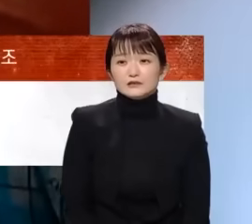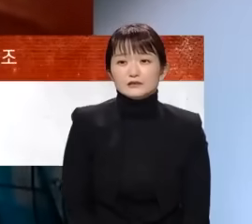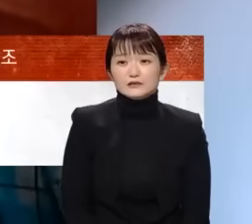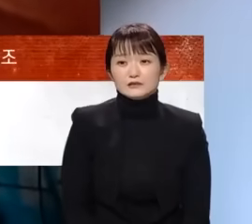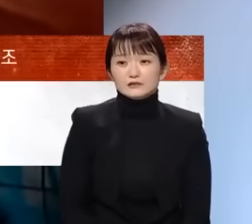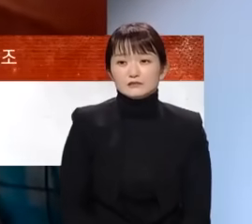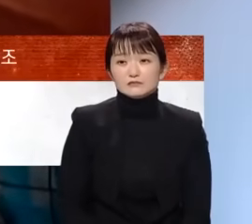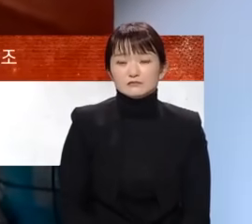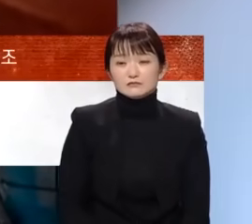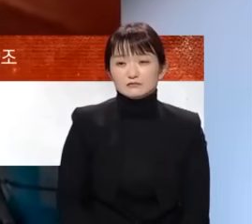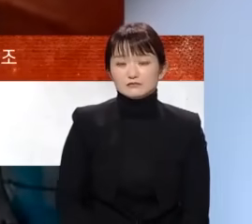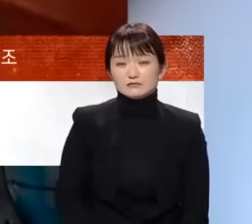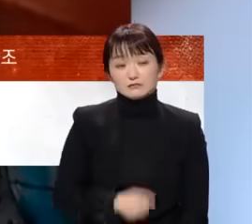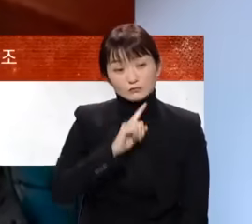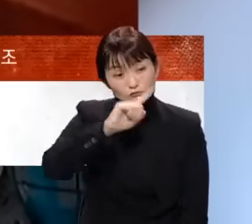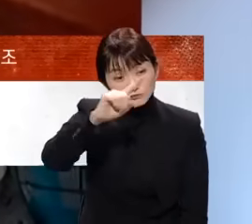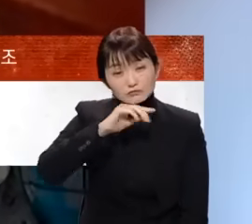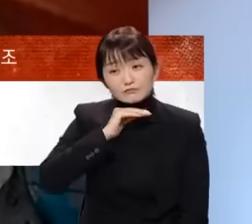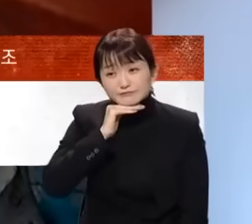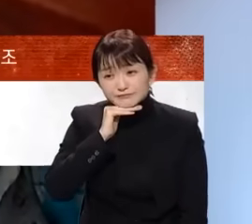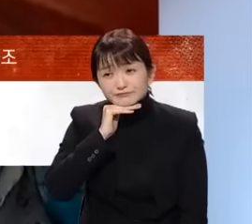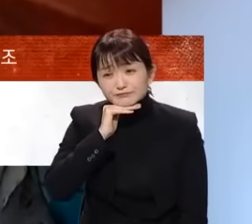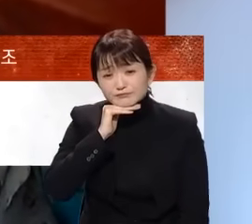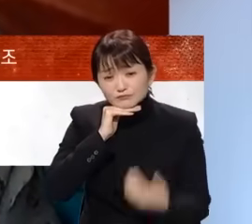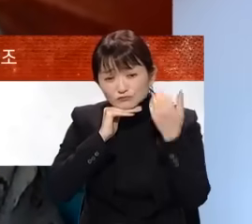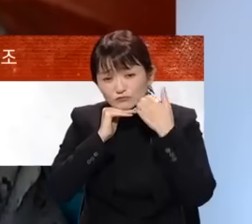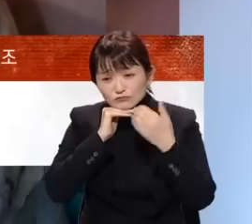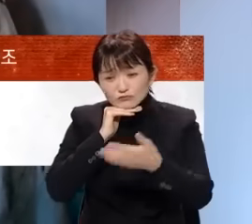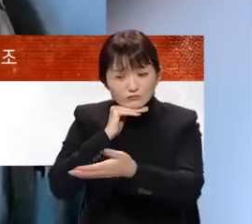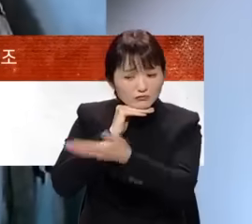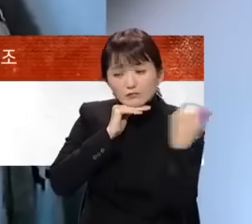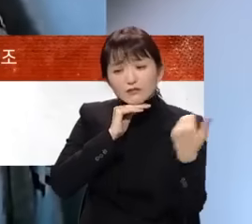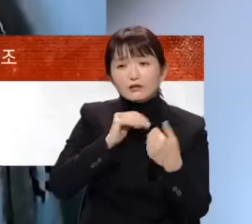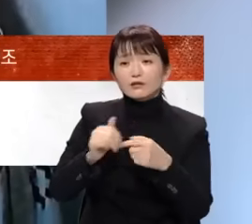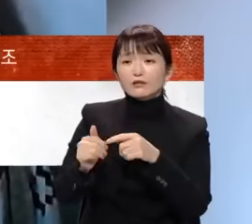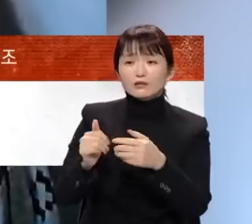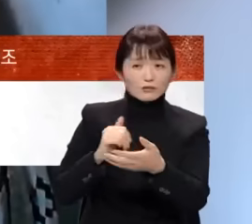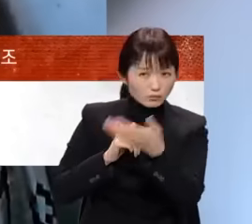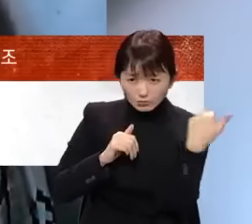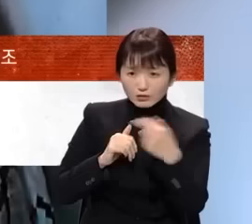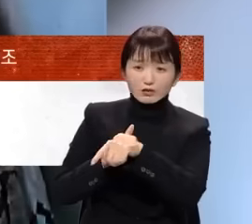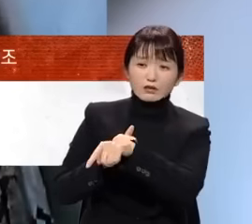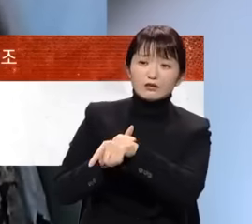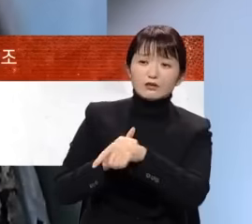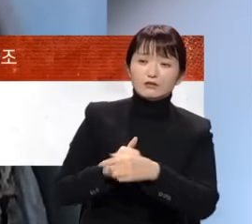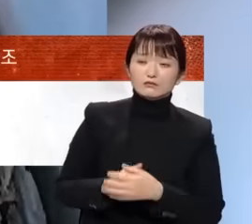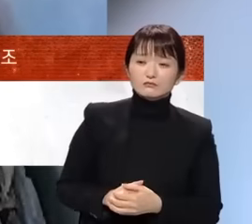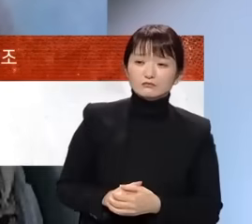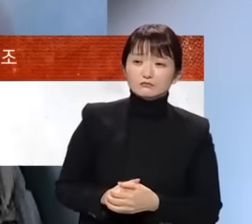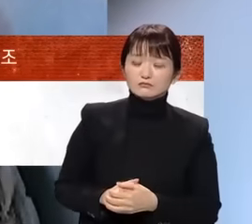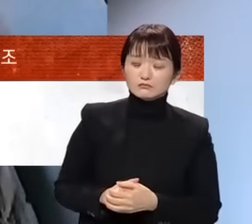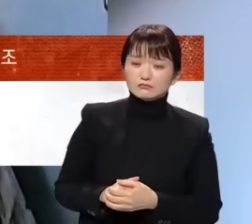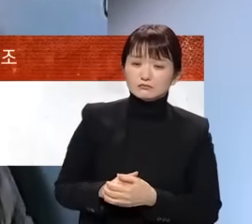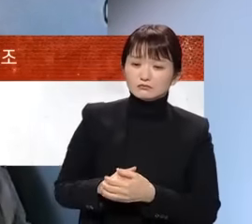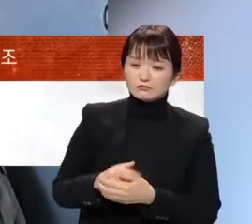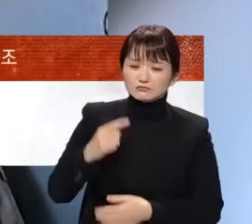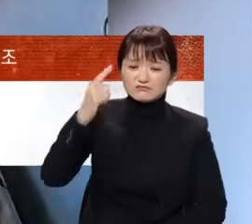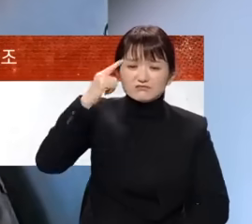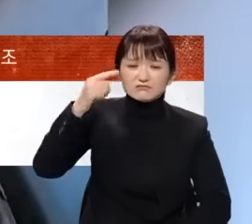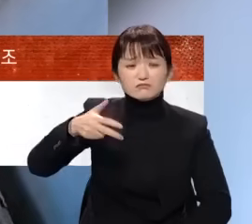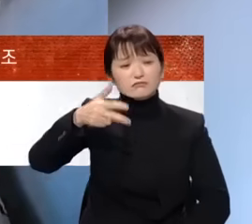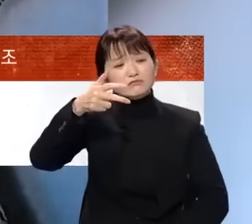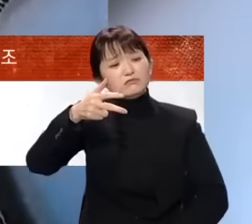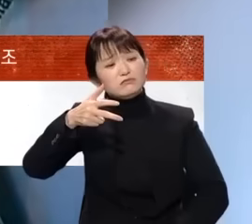밥을 이제 기다리고 있는데 그 누가 이렇게 나오라고 손짓을 하더라고요. 다짜고짜 왜